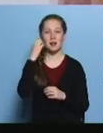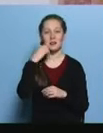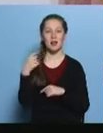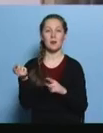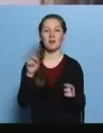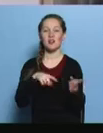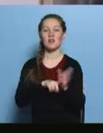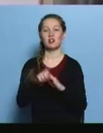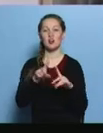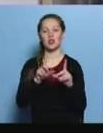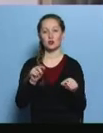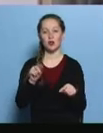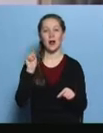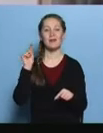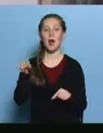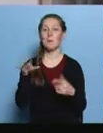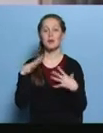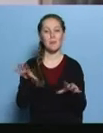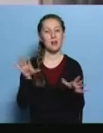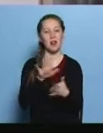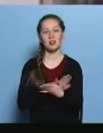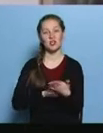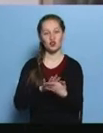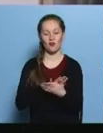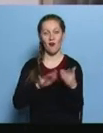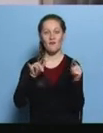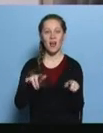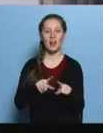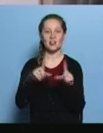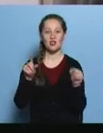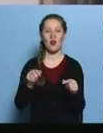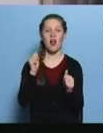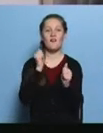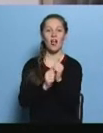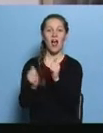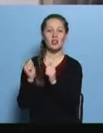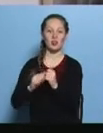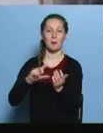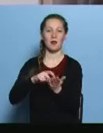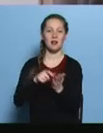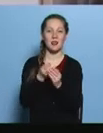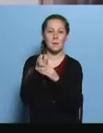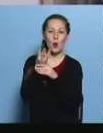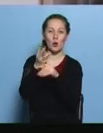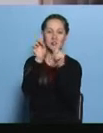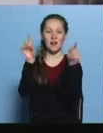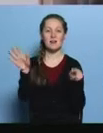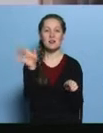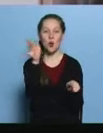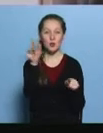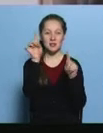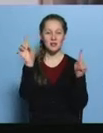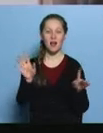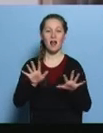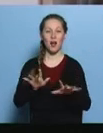началка. Там не было почти ничего. А в этой школе... В каждом классе вот проектор, интерактивная доска,